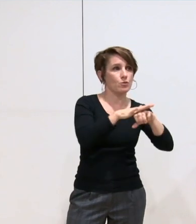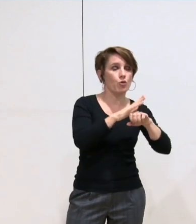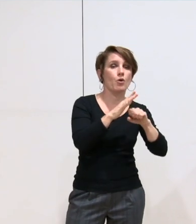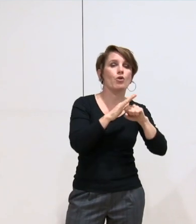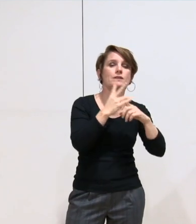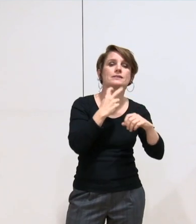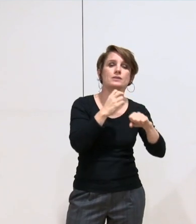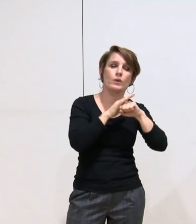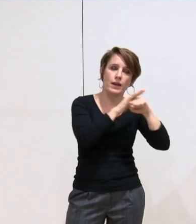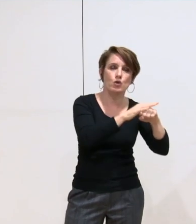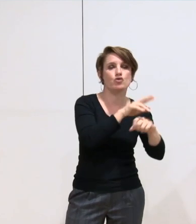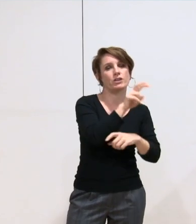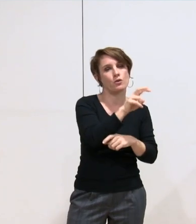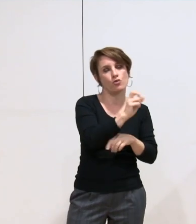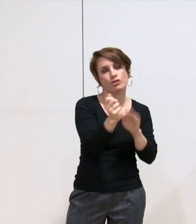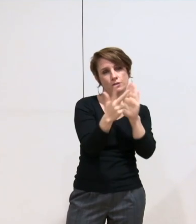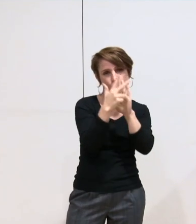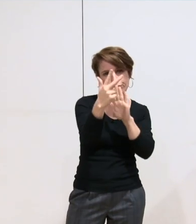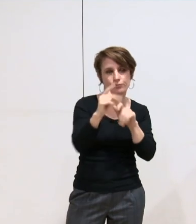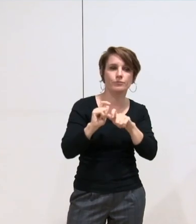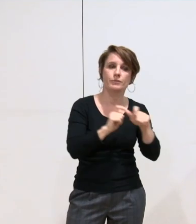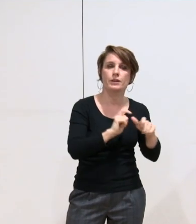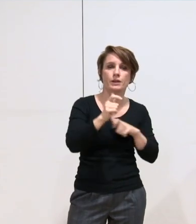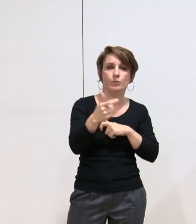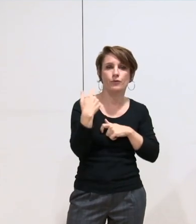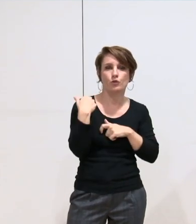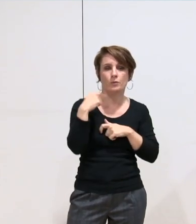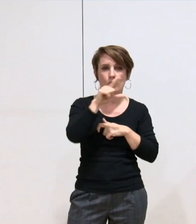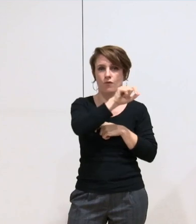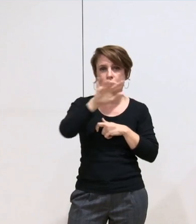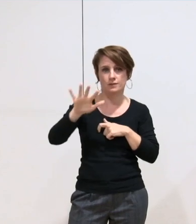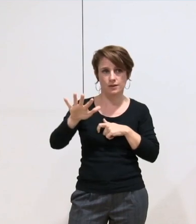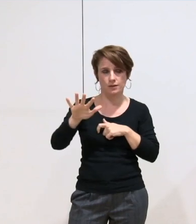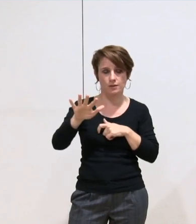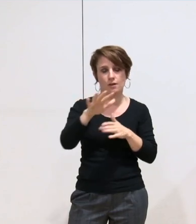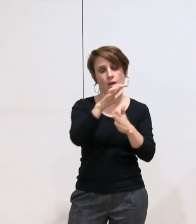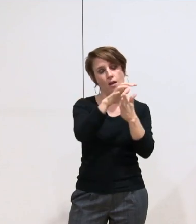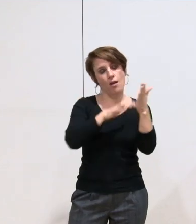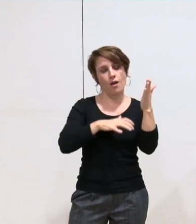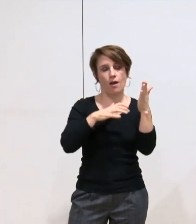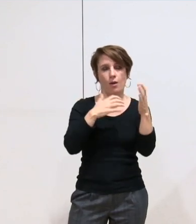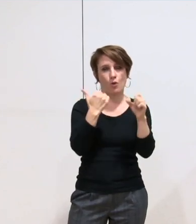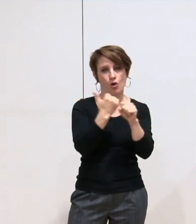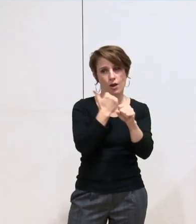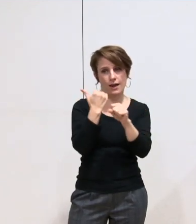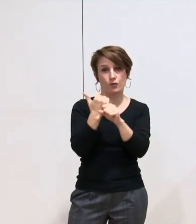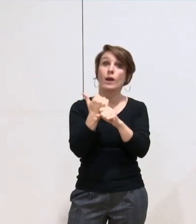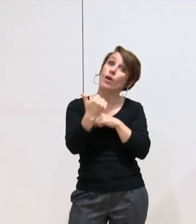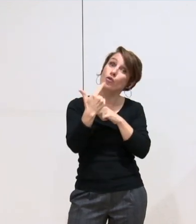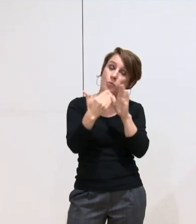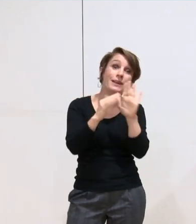la gauche et les écologistes, délibération adoptée. La 25, c'est le rapport du délégataire. Donc on est sur des rapports